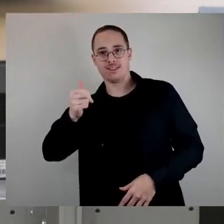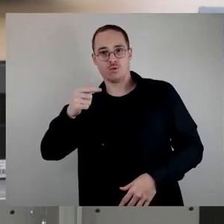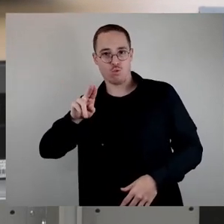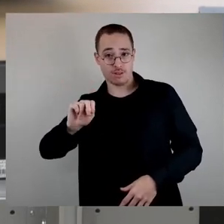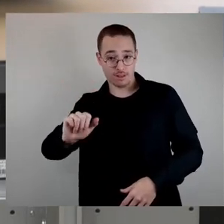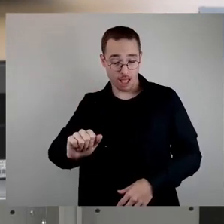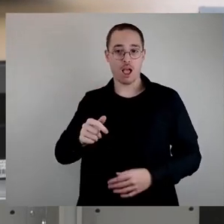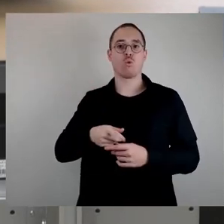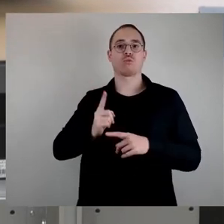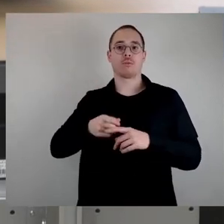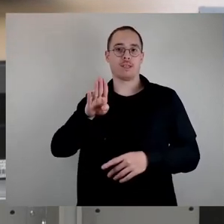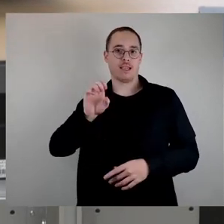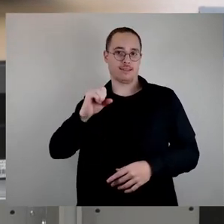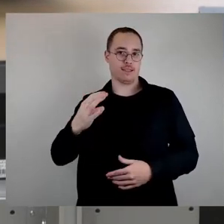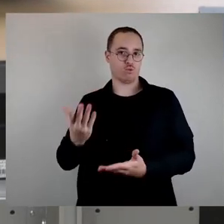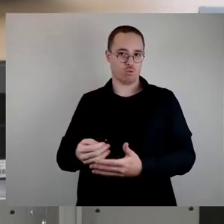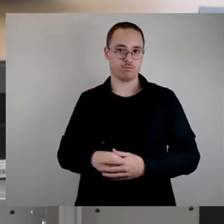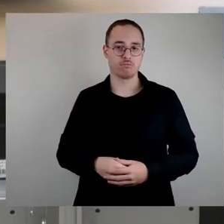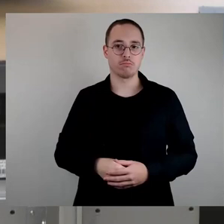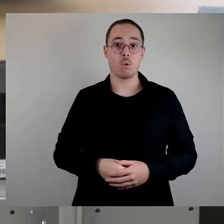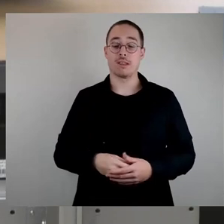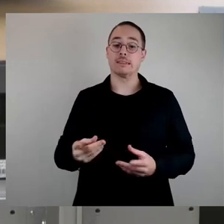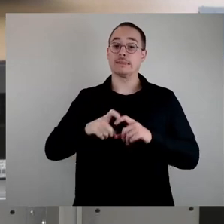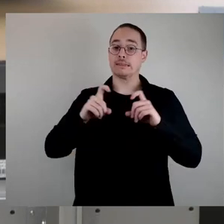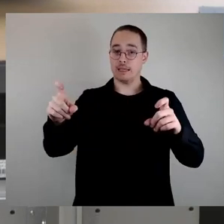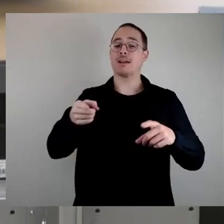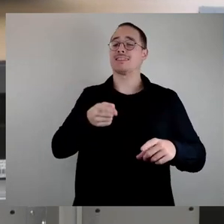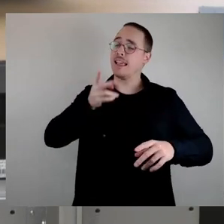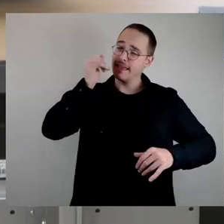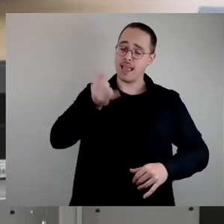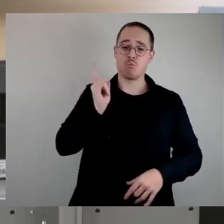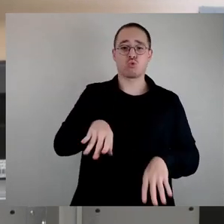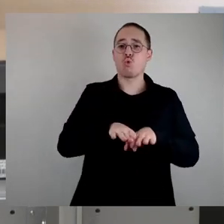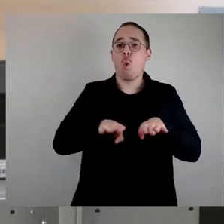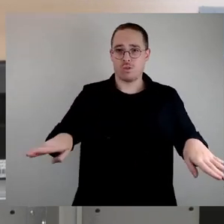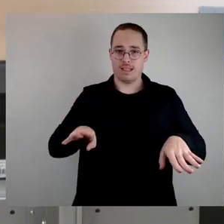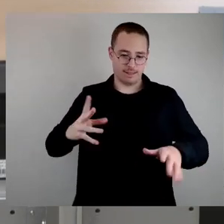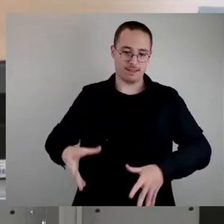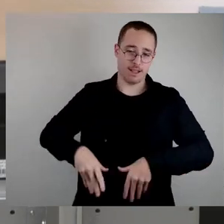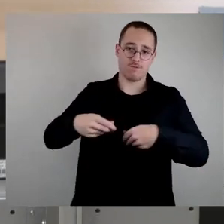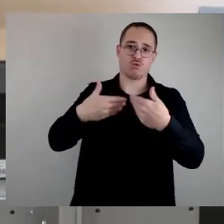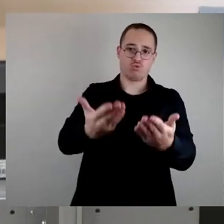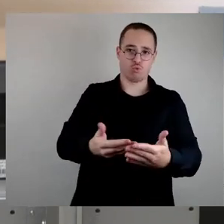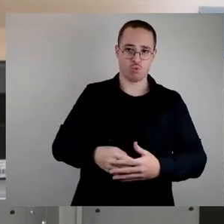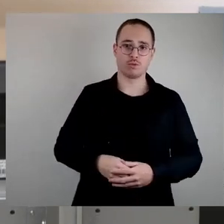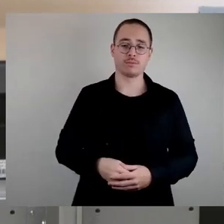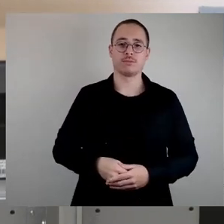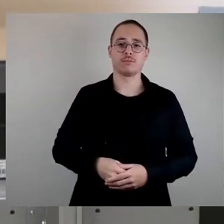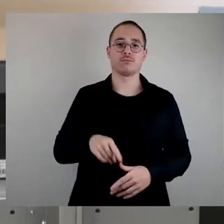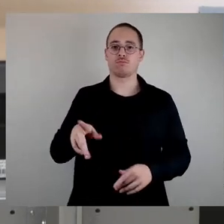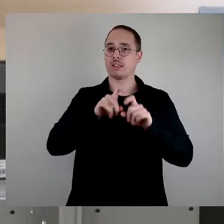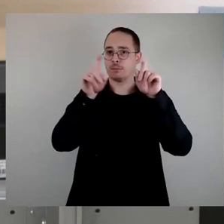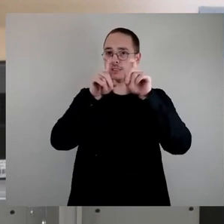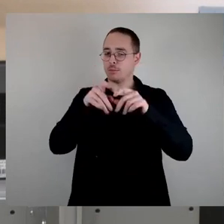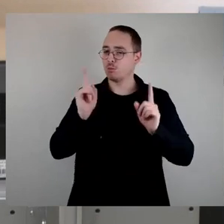da müssen wir grundsätzlich ran. Es gibt Probleme und Herausforderungen, die angegangen werden sollten, de facto auch